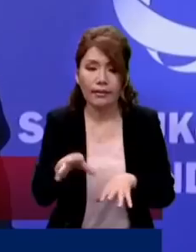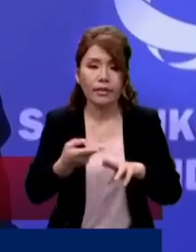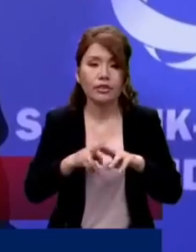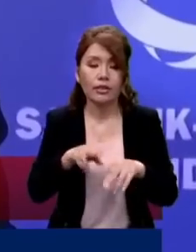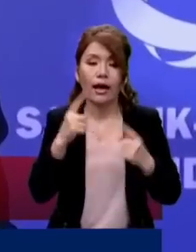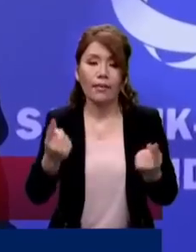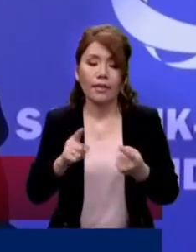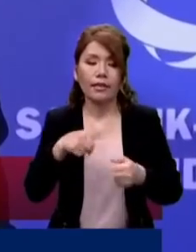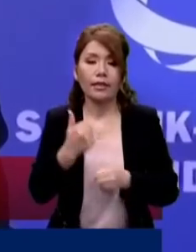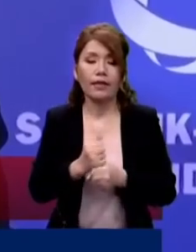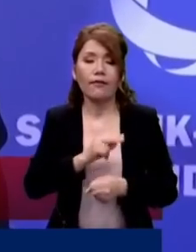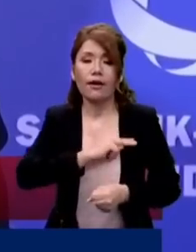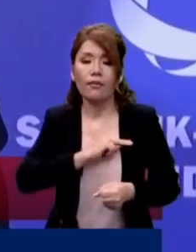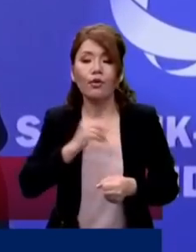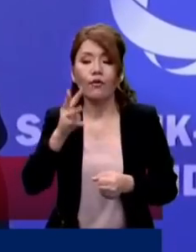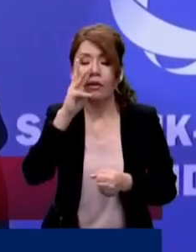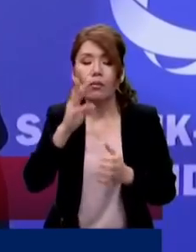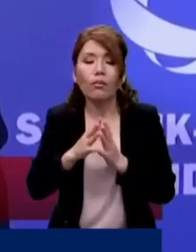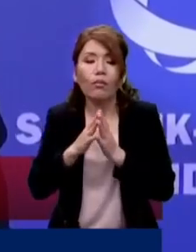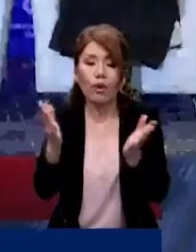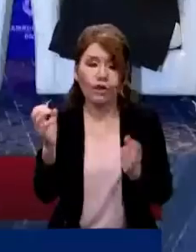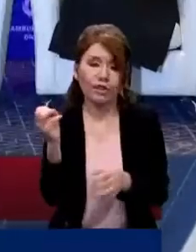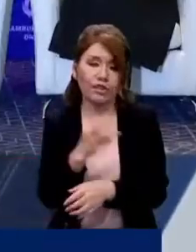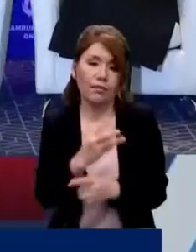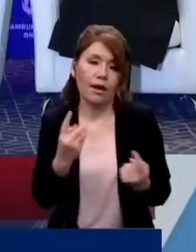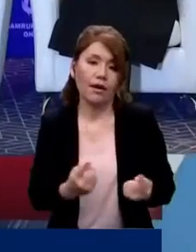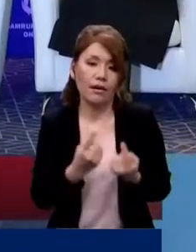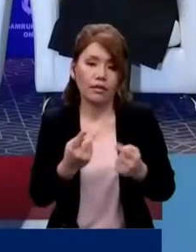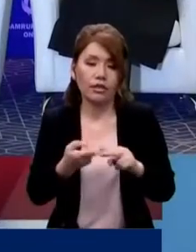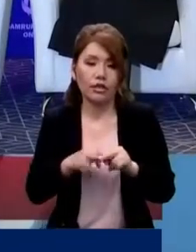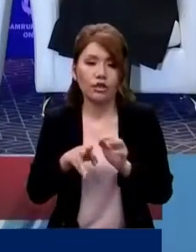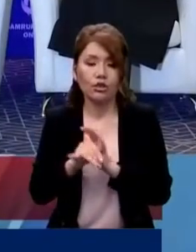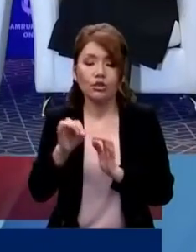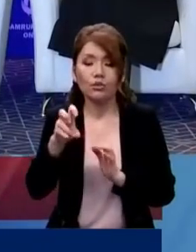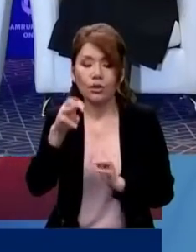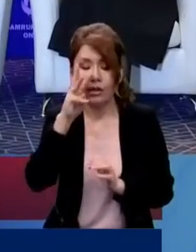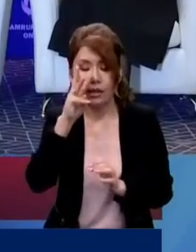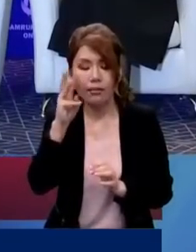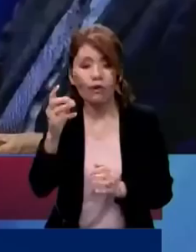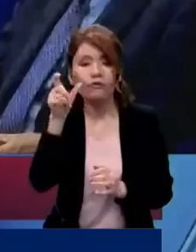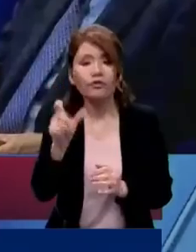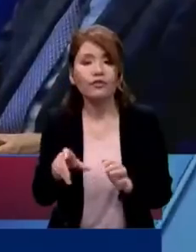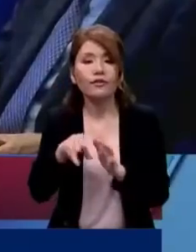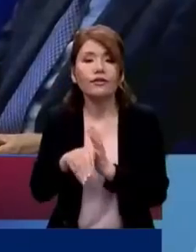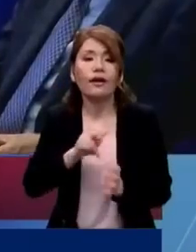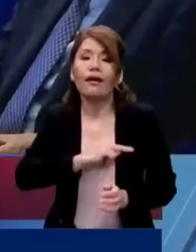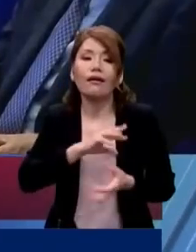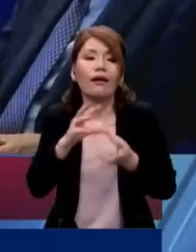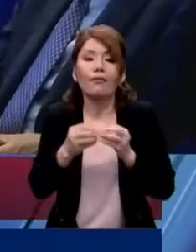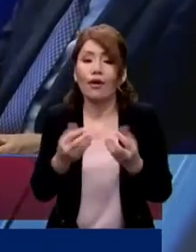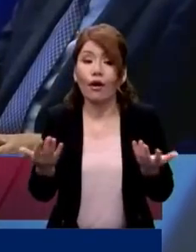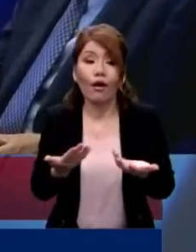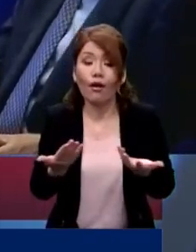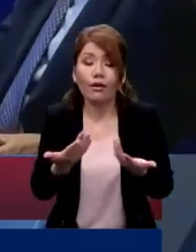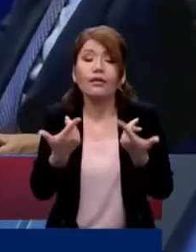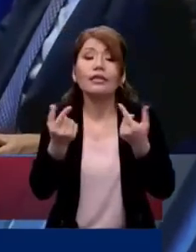жұмыс. Әдетте мұндай адамдардың жалақысы жоғары болады. Тек осынша ақша алып отырған ақжағалылар жұмысының нәтижесі